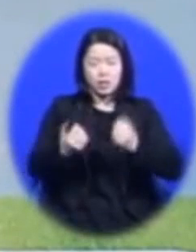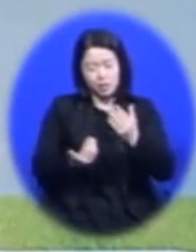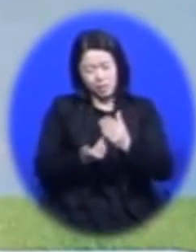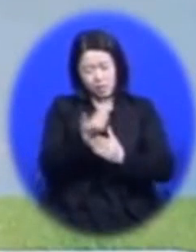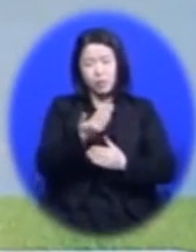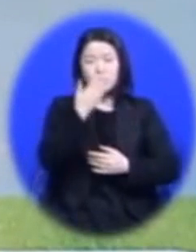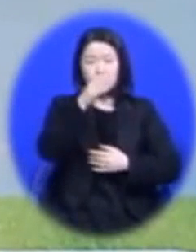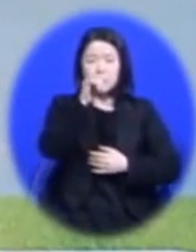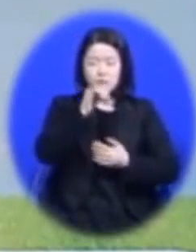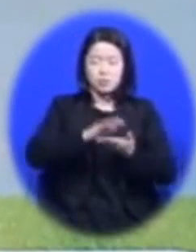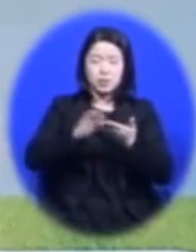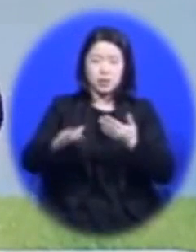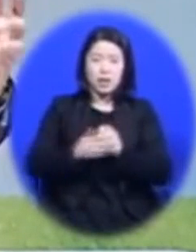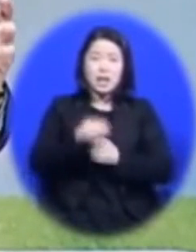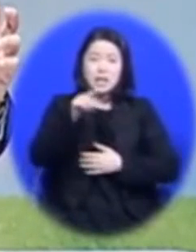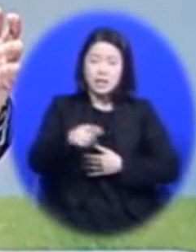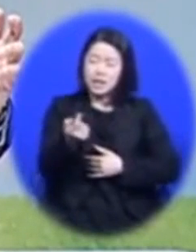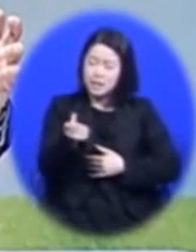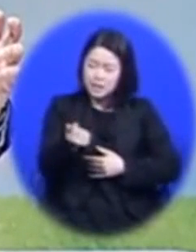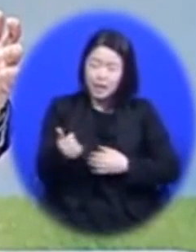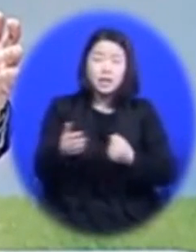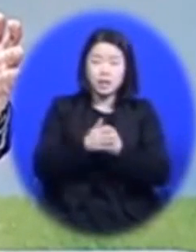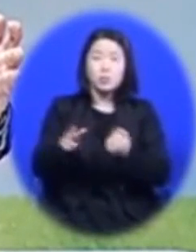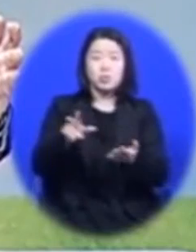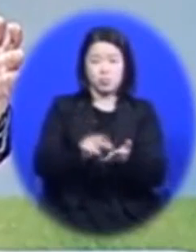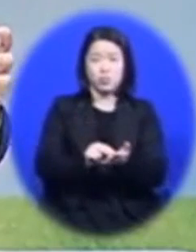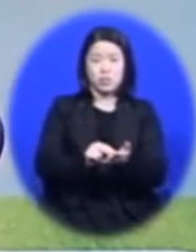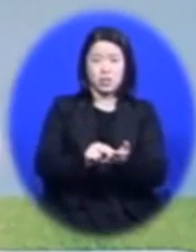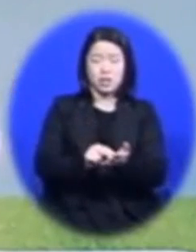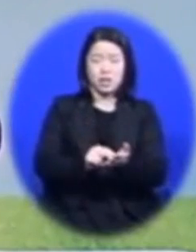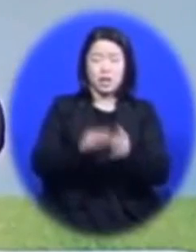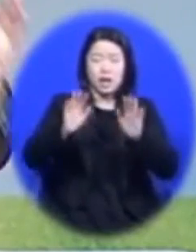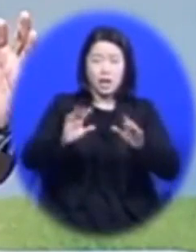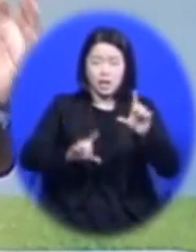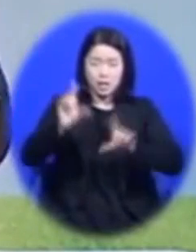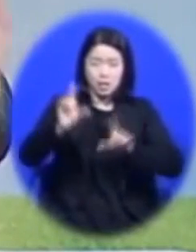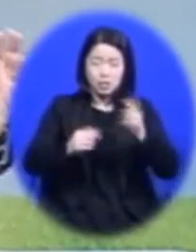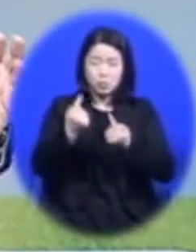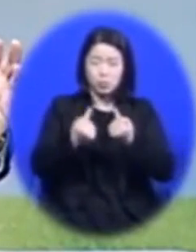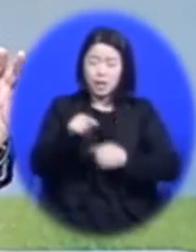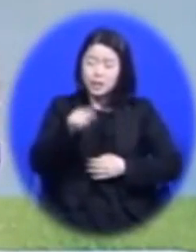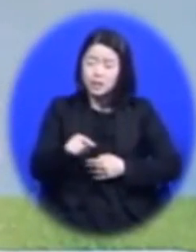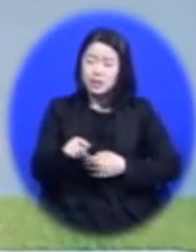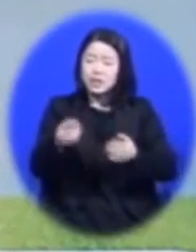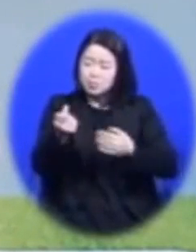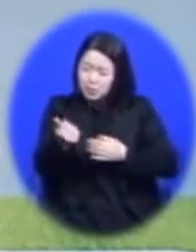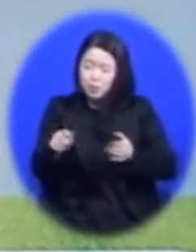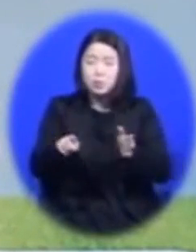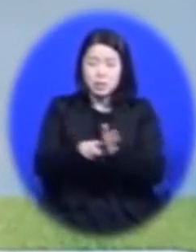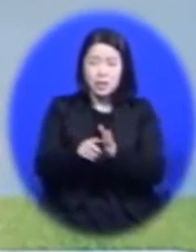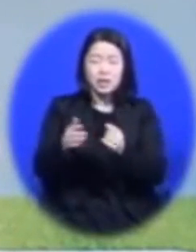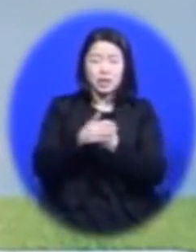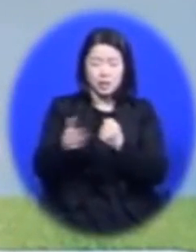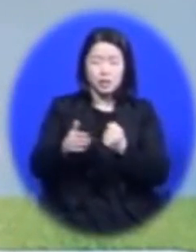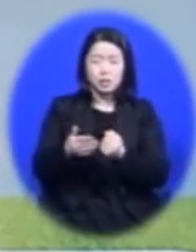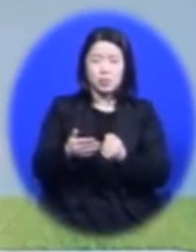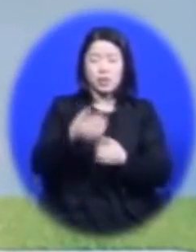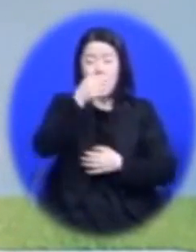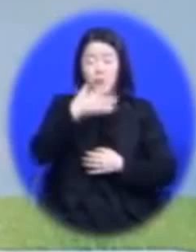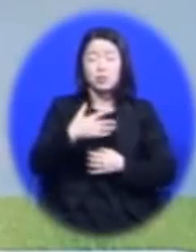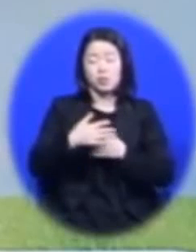거예요. 그게 작으니까 문제인 거죠. 현실보다도 그 믿음이 너무 작으니까 지금 힘든 거죠.